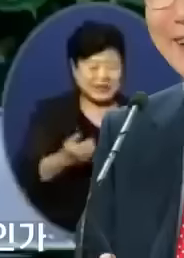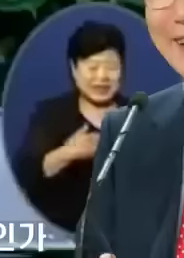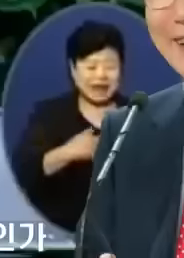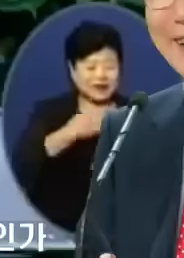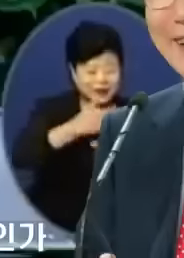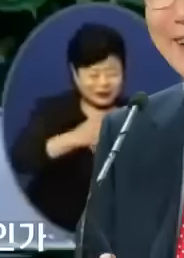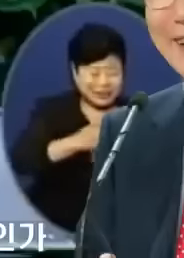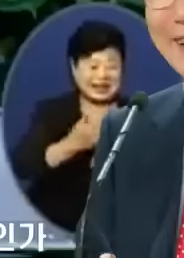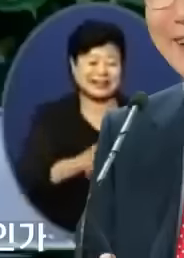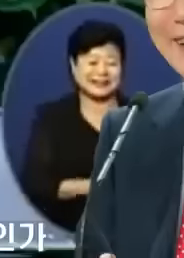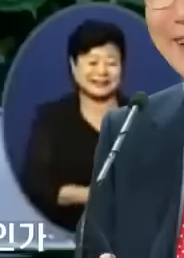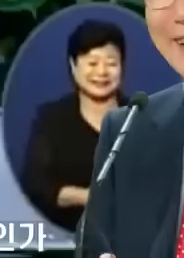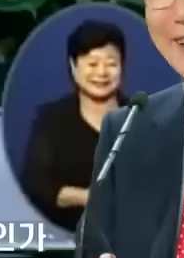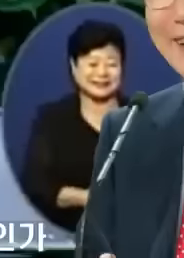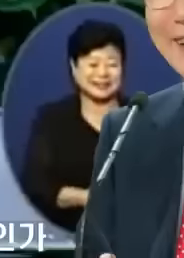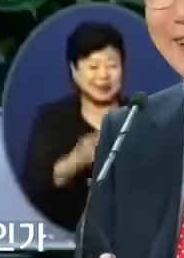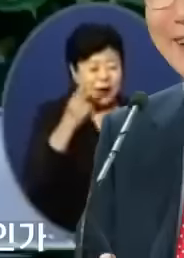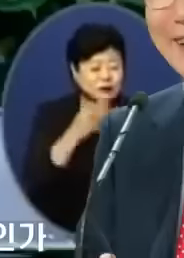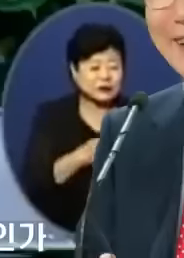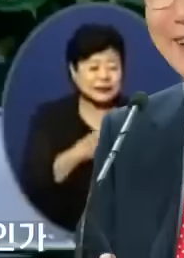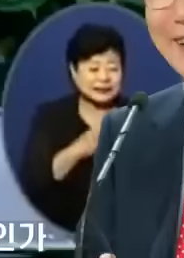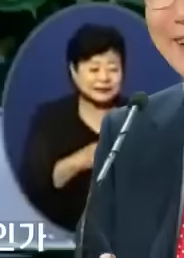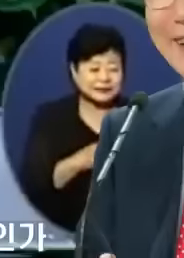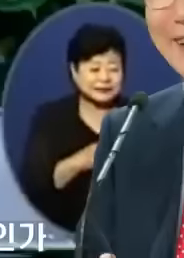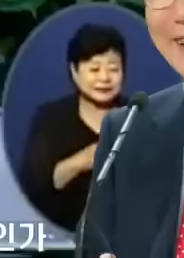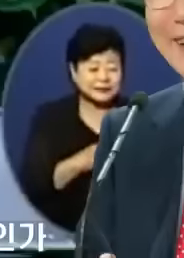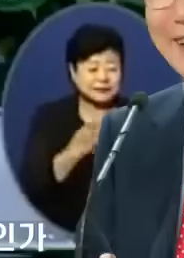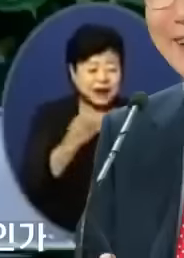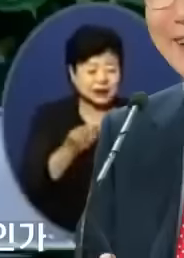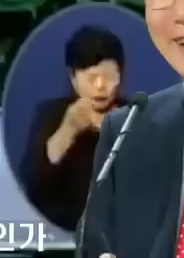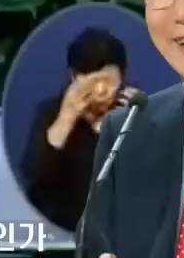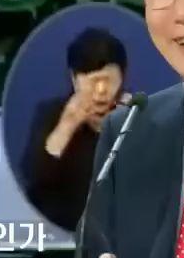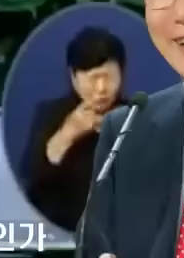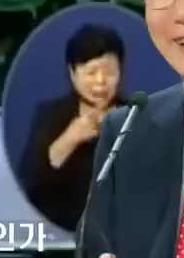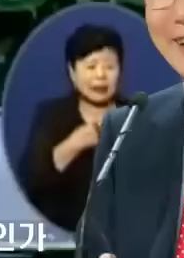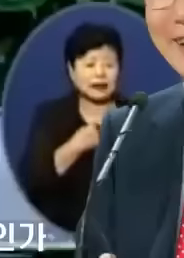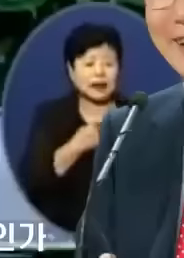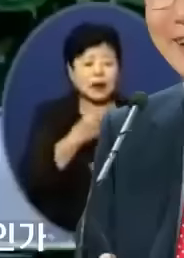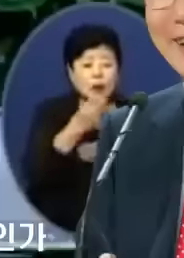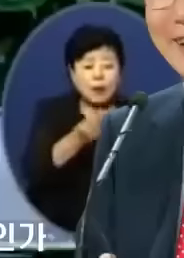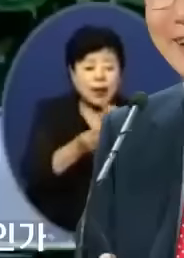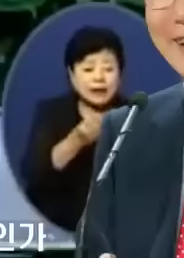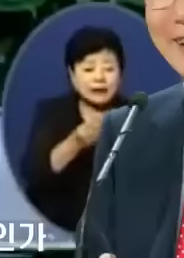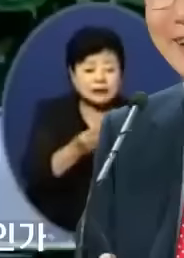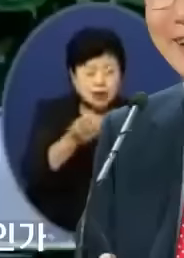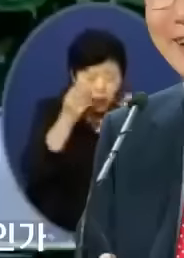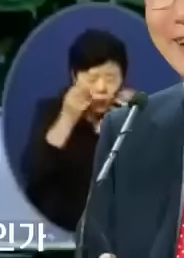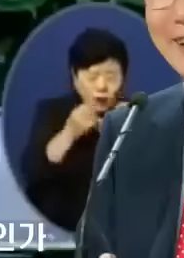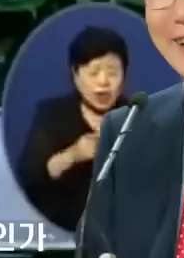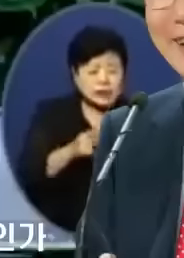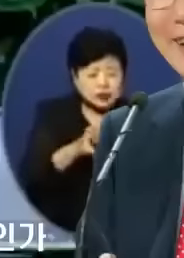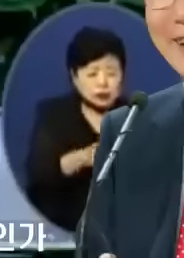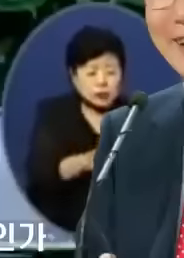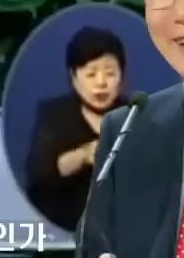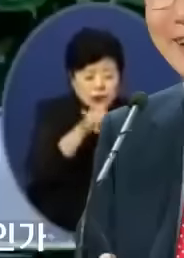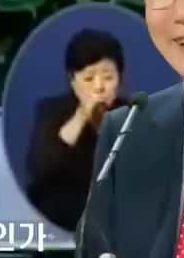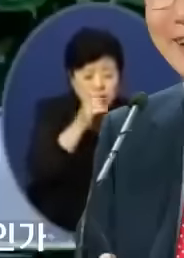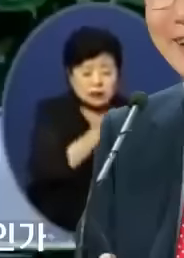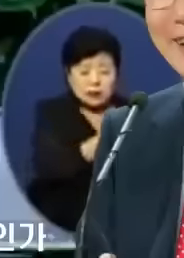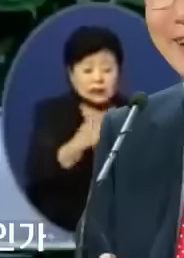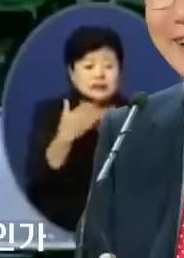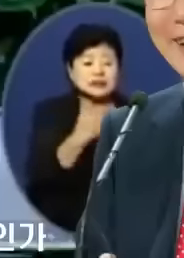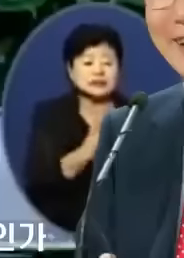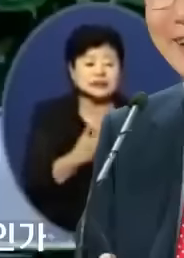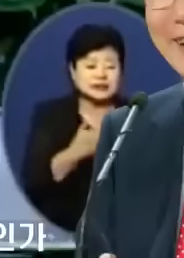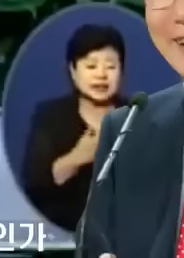감사하게 느껴야 되는 것입니다. 바울 선생이 그 많은 고난을 당했다고 고백하는 것은 그 고난을 극복할 수 있는